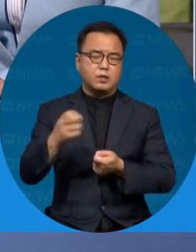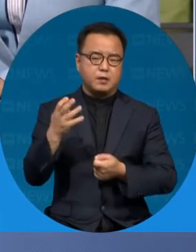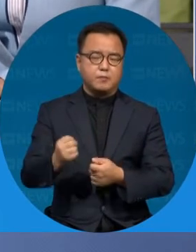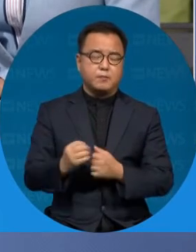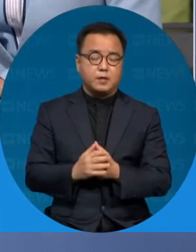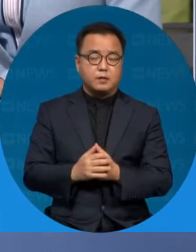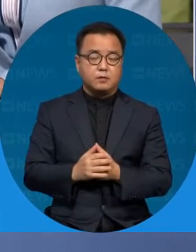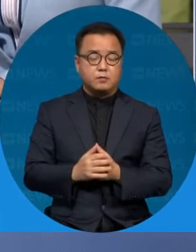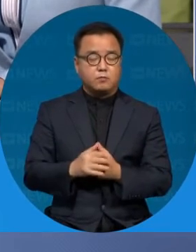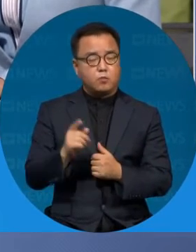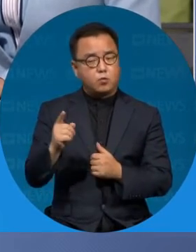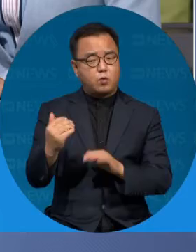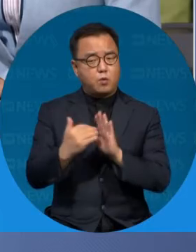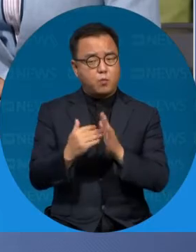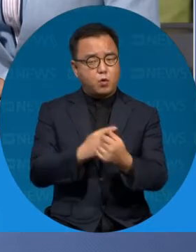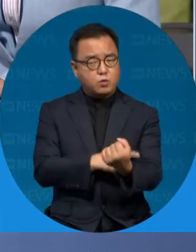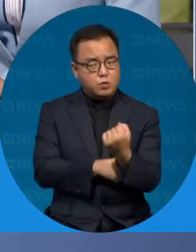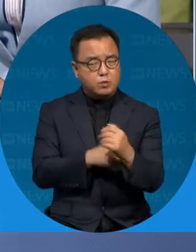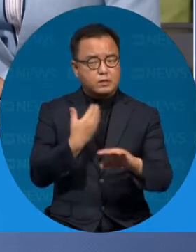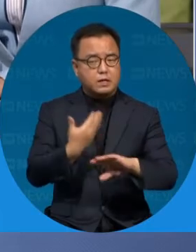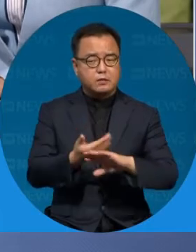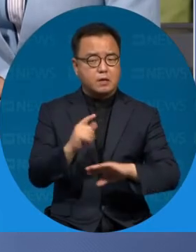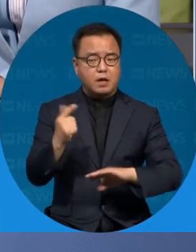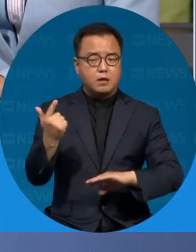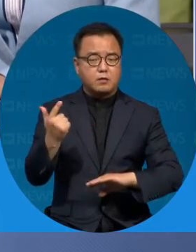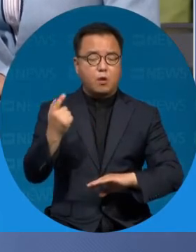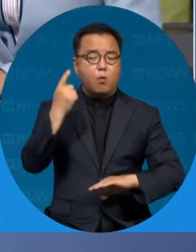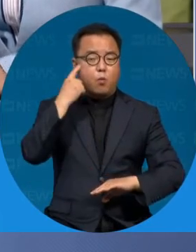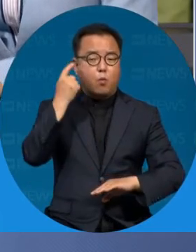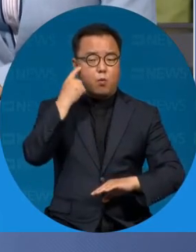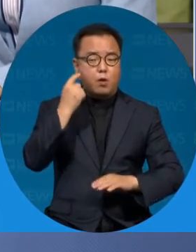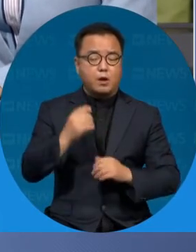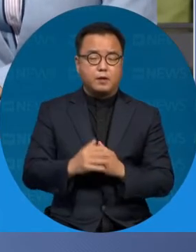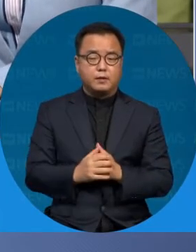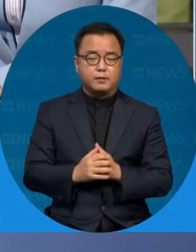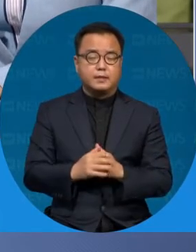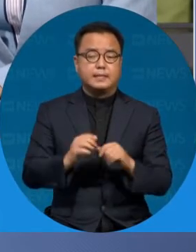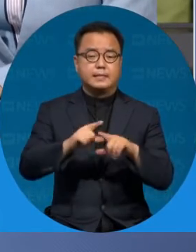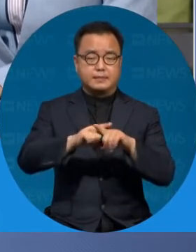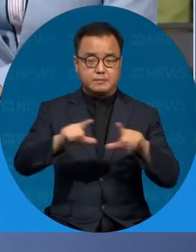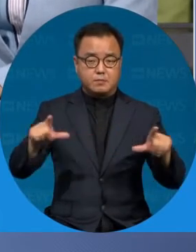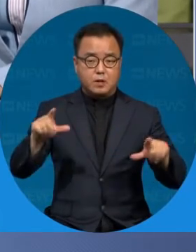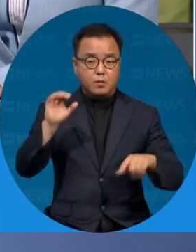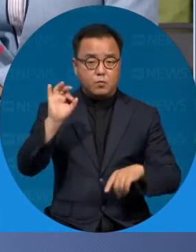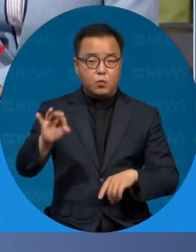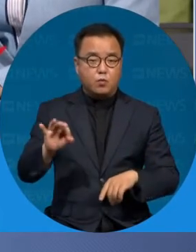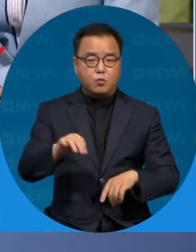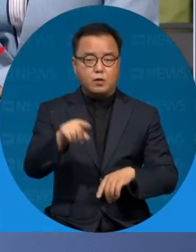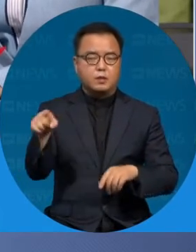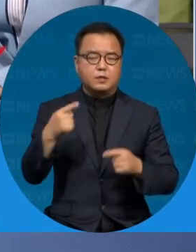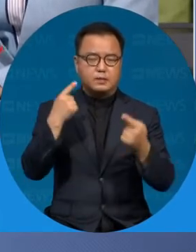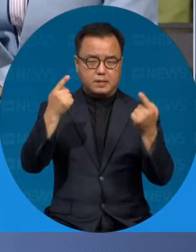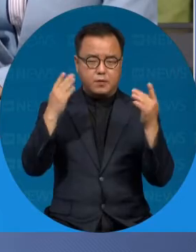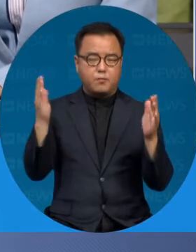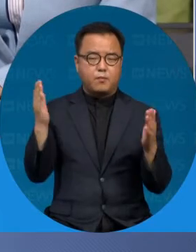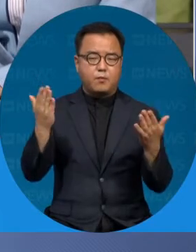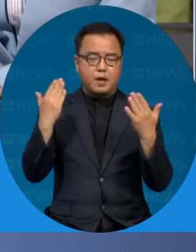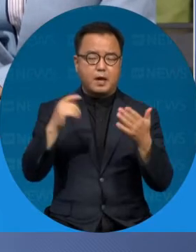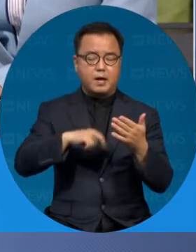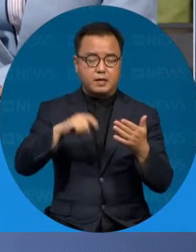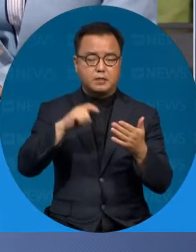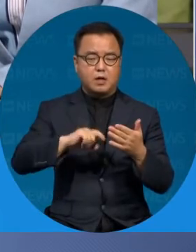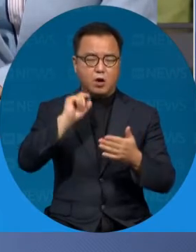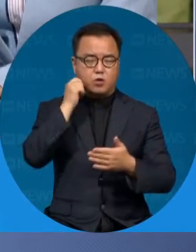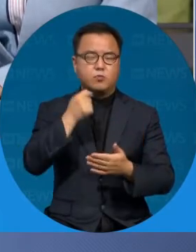면역력이 다른 것도 아닐 텐데 왜 이런 결과가 나왔나 살펴보니까요. 네. 일반적으로 대학에서 어려움을 겪을 가능성이